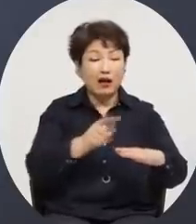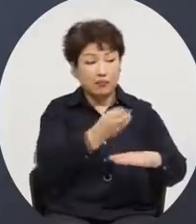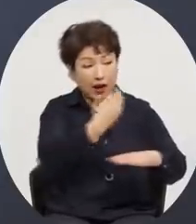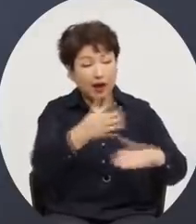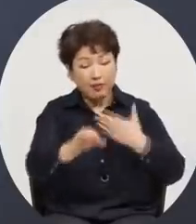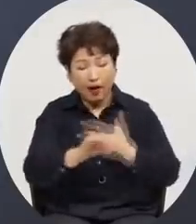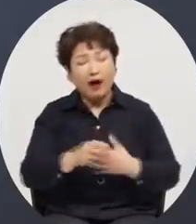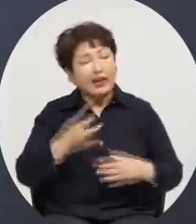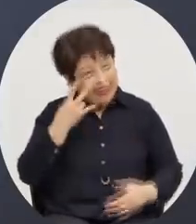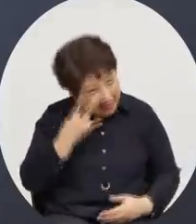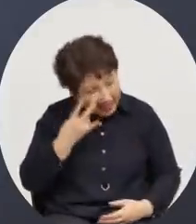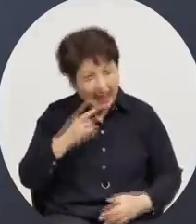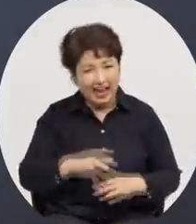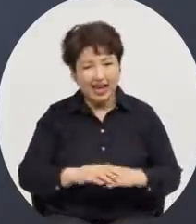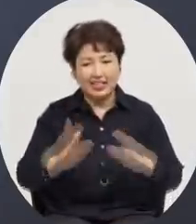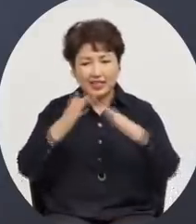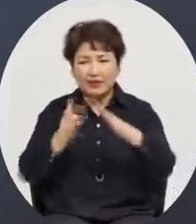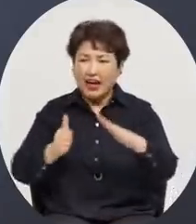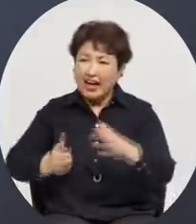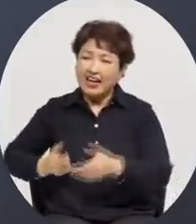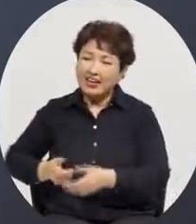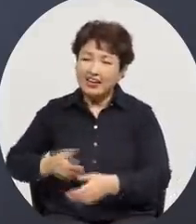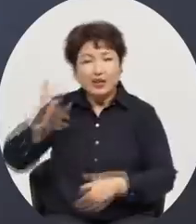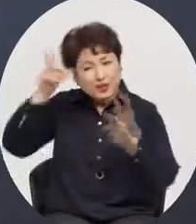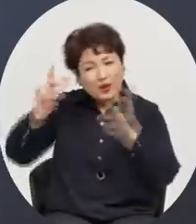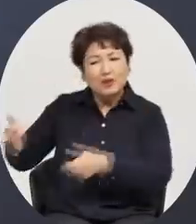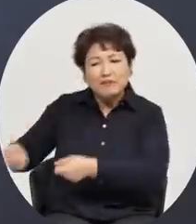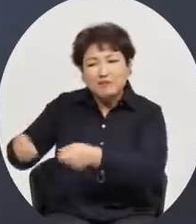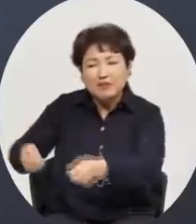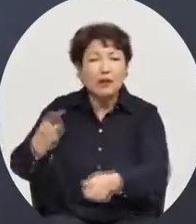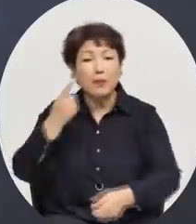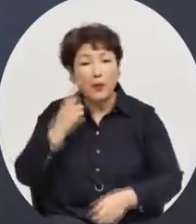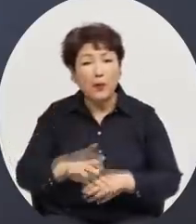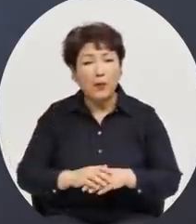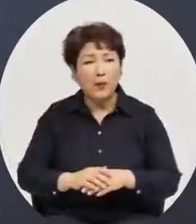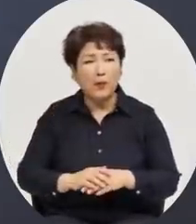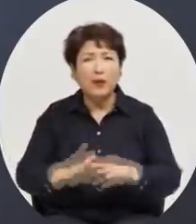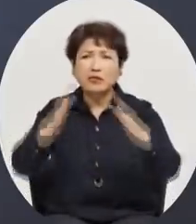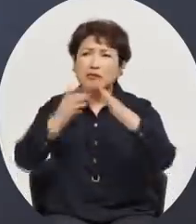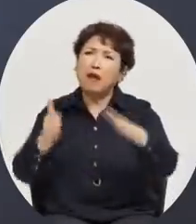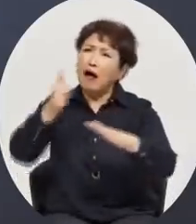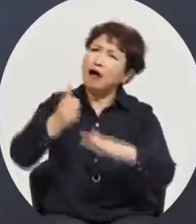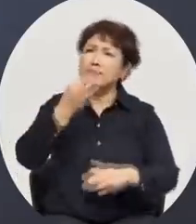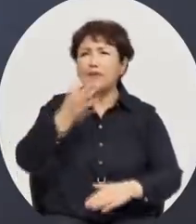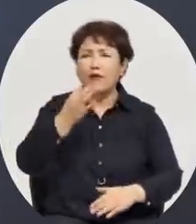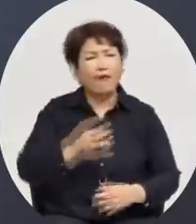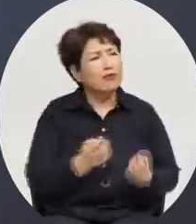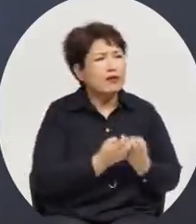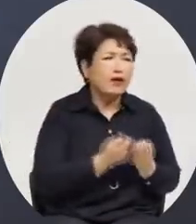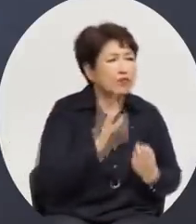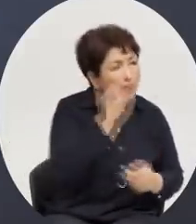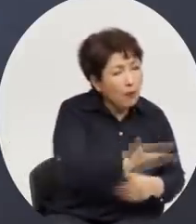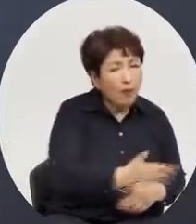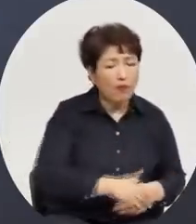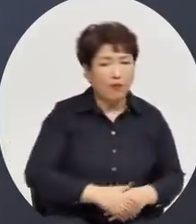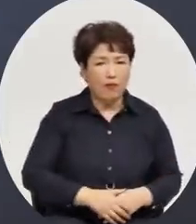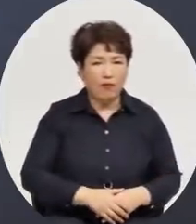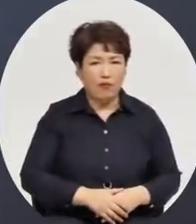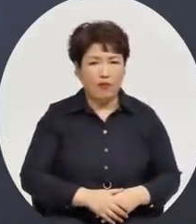가보고 아이고 이거 올릴랜데 안 올라갑니다. 어떻게 하면 될까요? 이런 식으로까지 할 각오를 해야